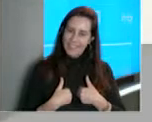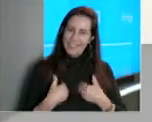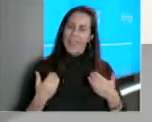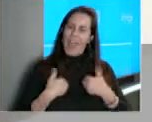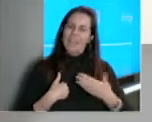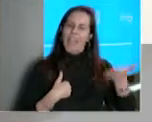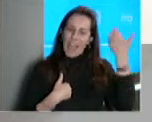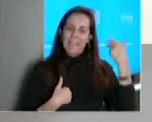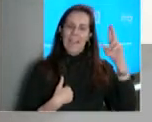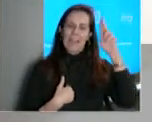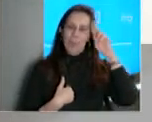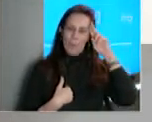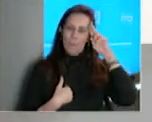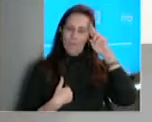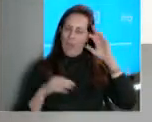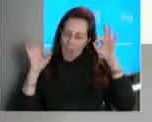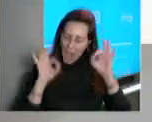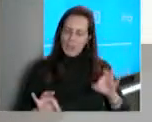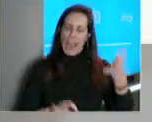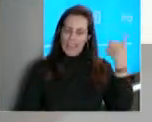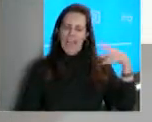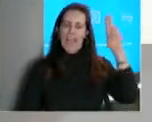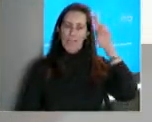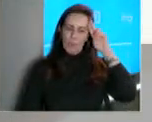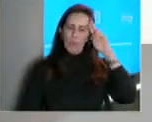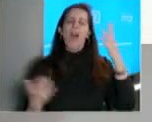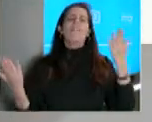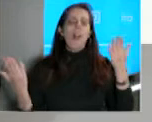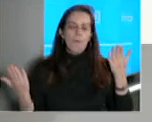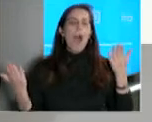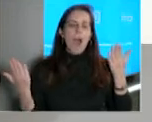אני הייתי ליכוד. אשכרה ליכוד. אבל מה?